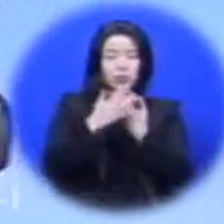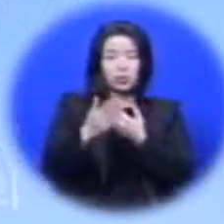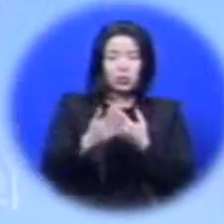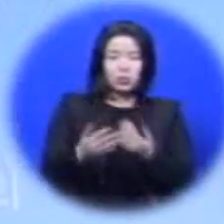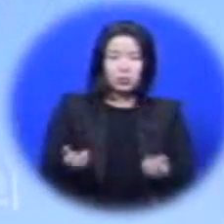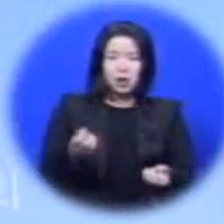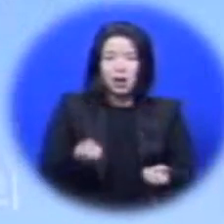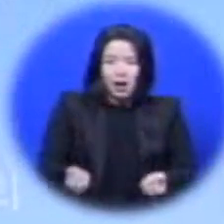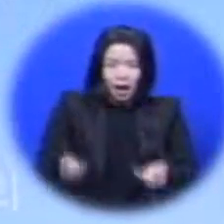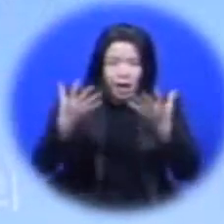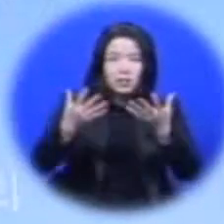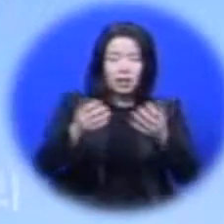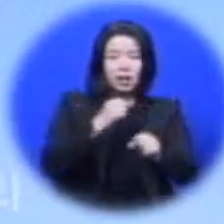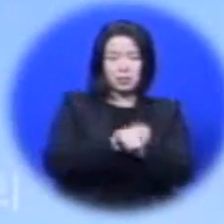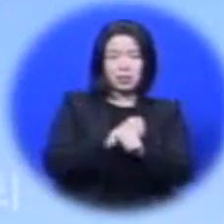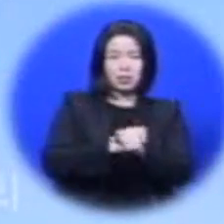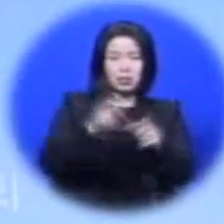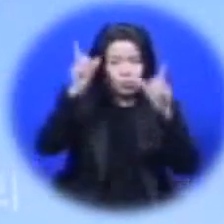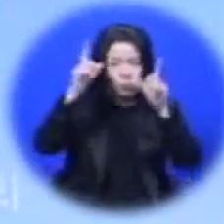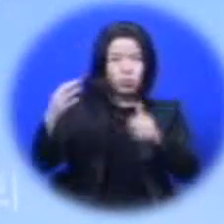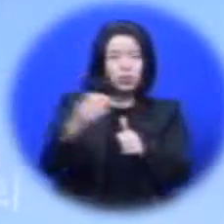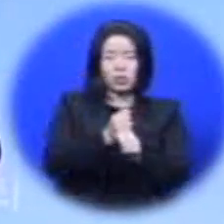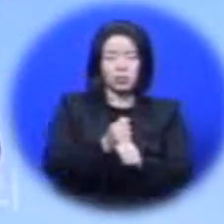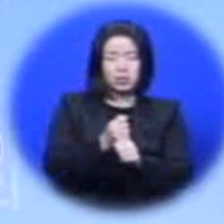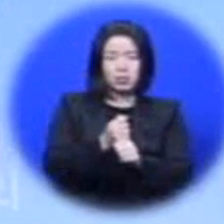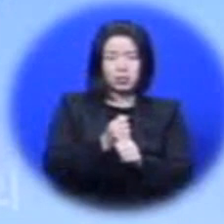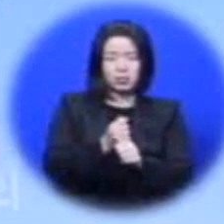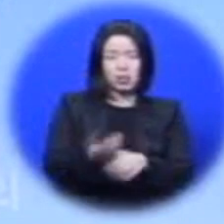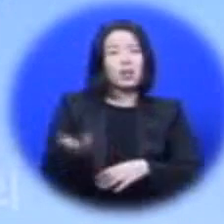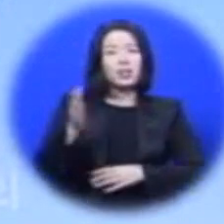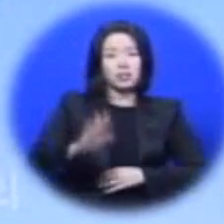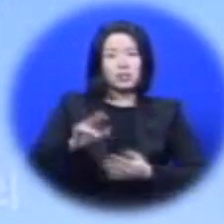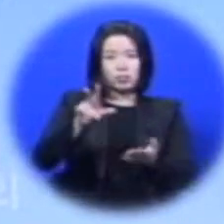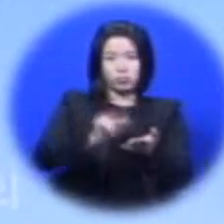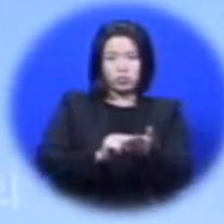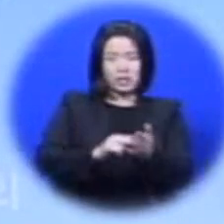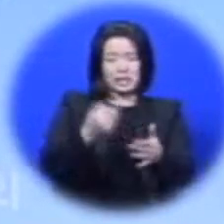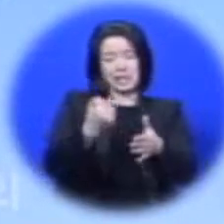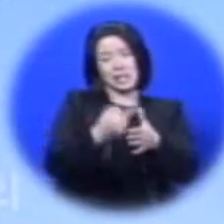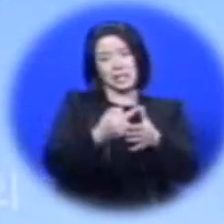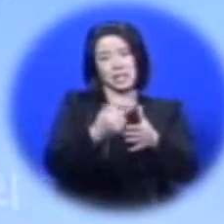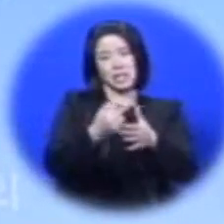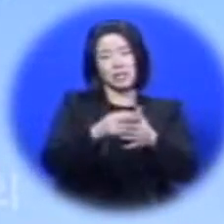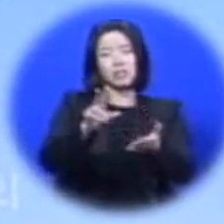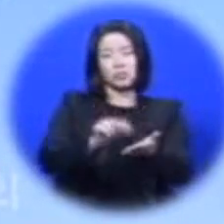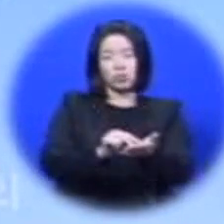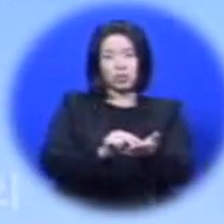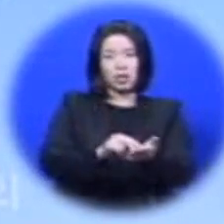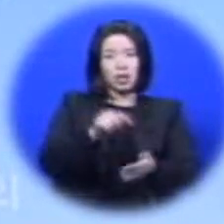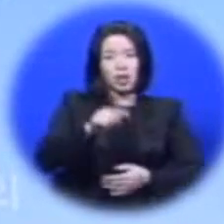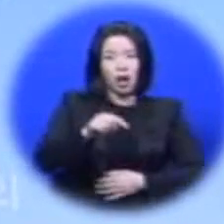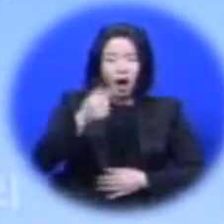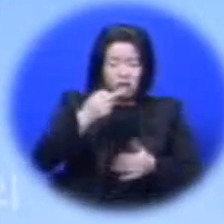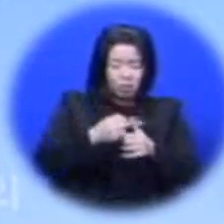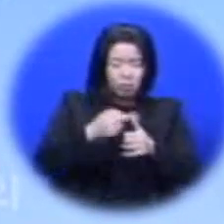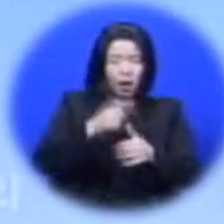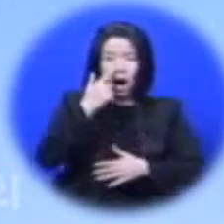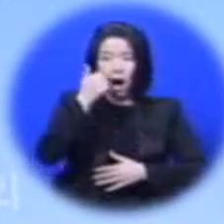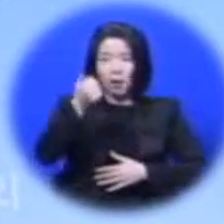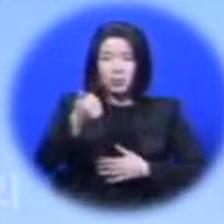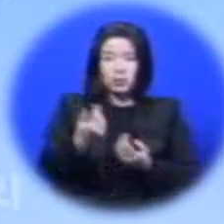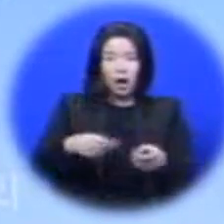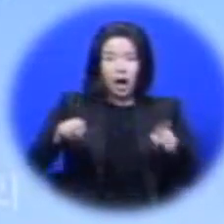소를 잡아서. 근데 문제는 큰아들이 문제예요. 아, 큰아들이 그동안에는 아버지